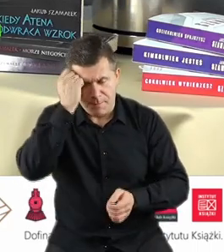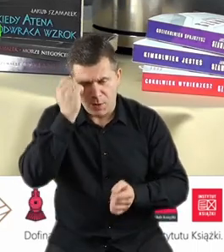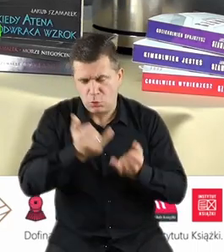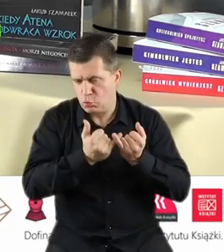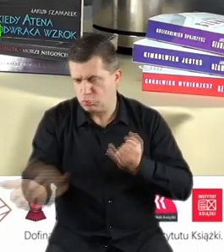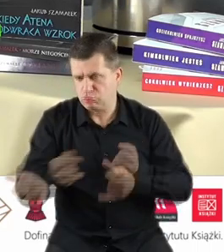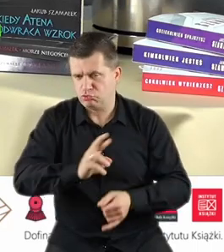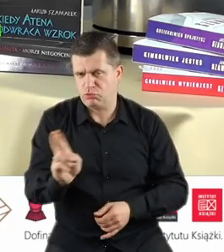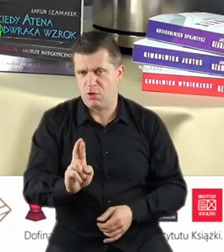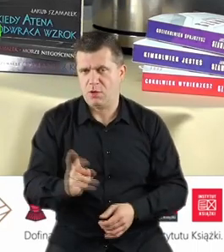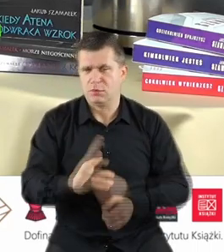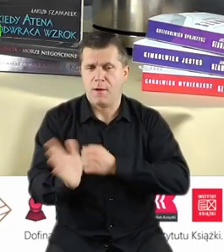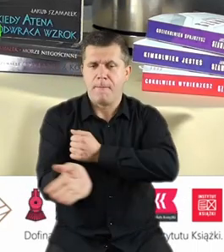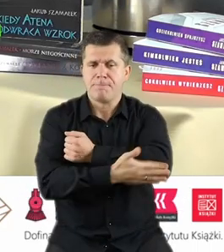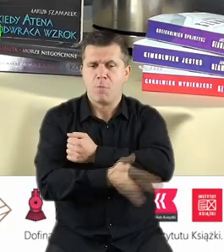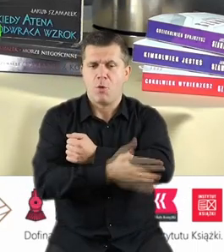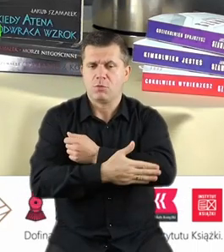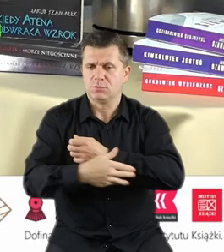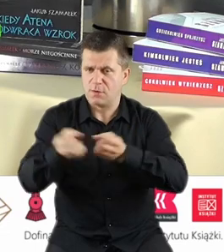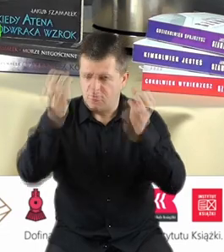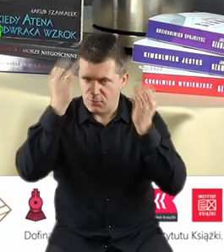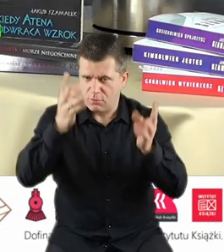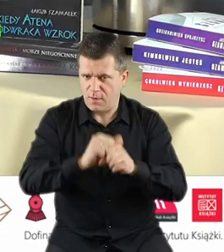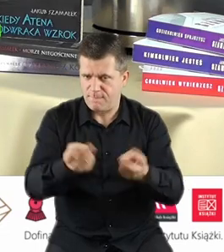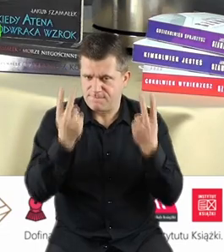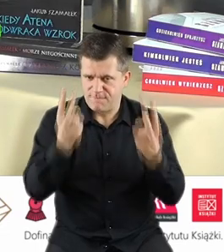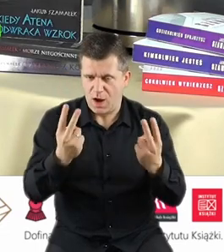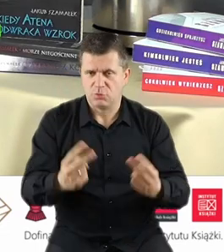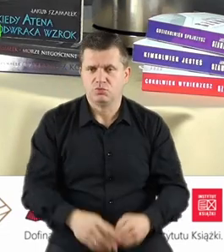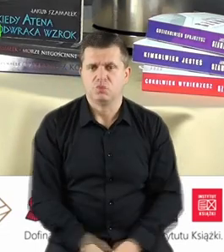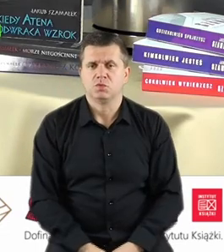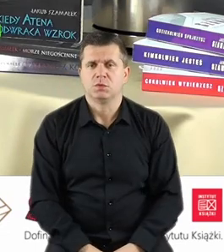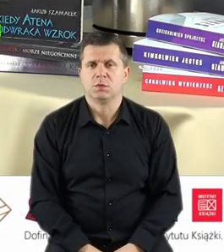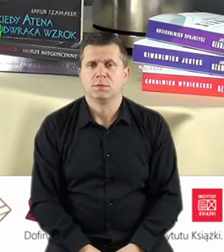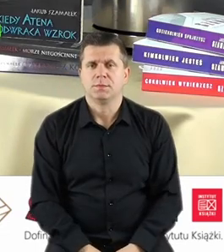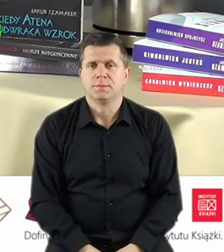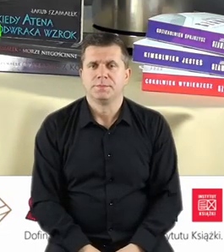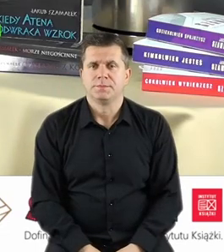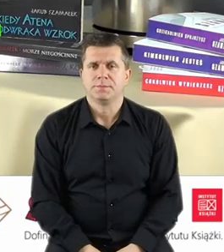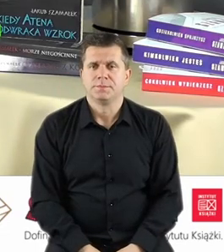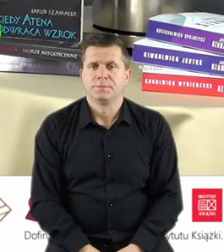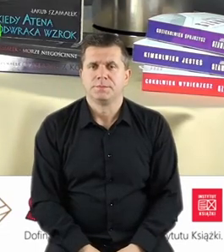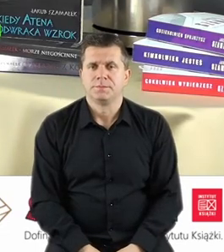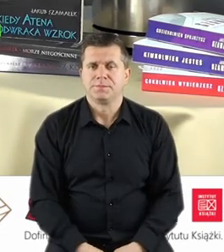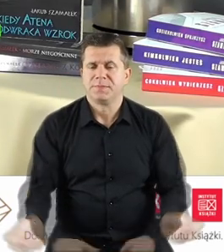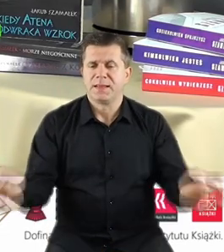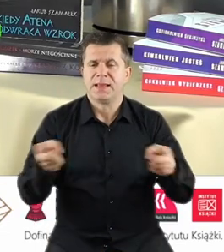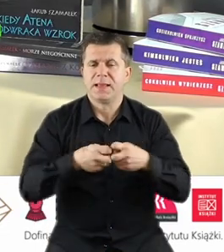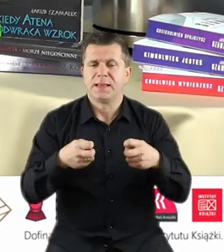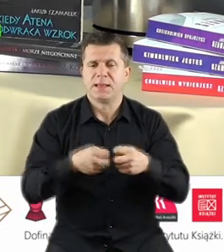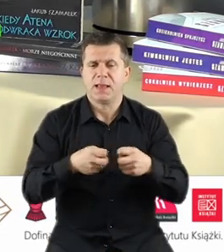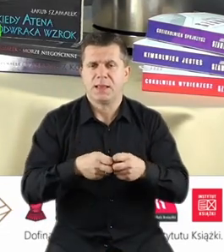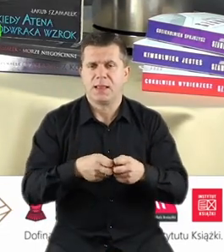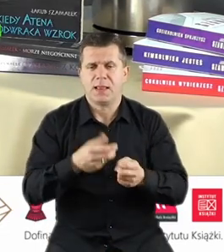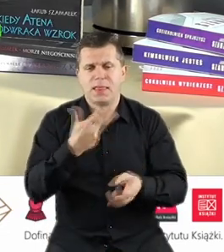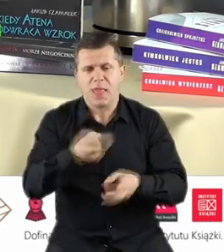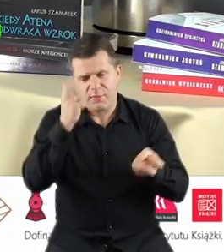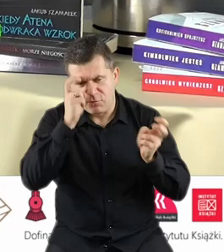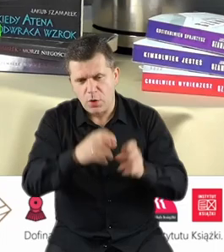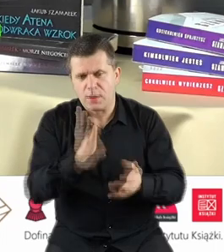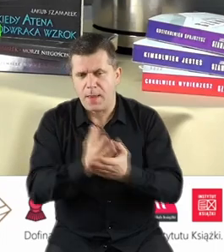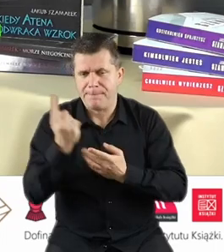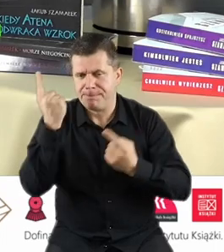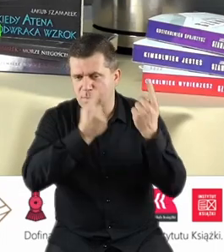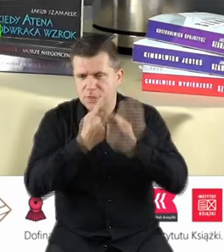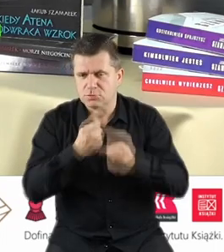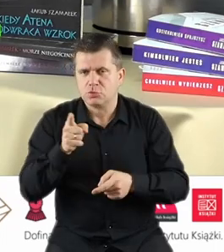No i oczywiście jakby podstawy rozsądku są ważne, ale też jakby no ten jakby internet nie był stworzony z myślą o tym,